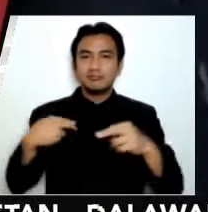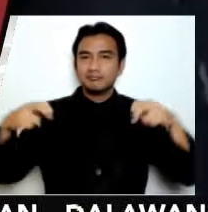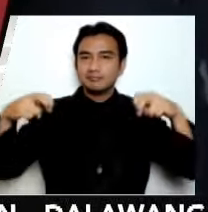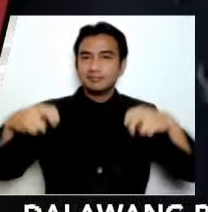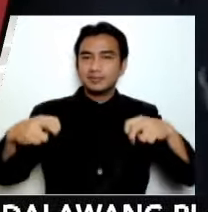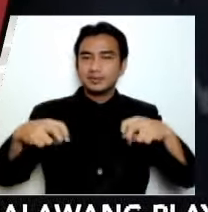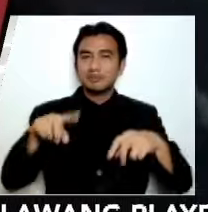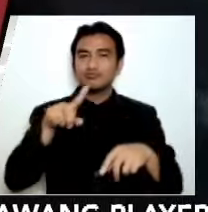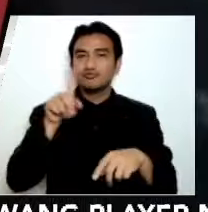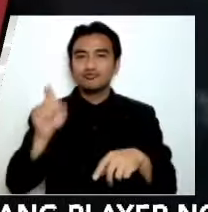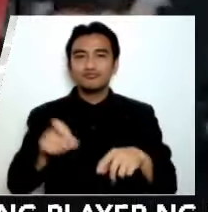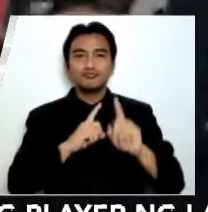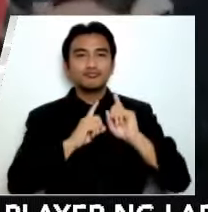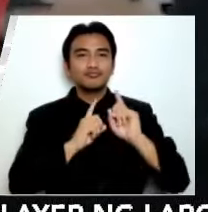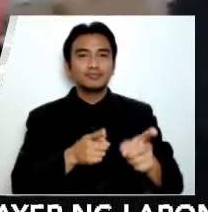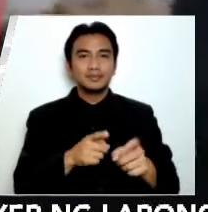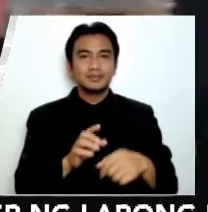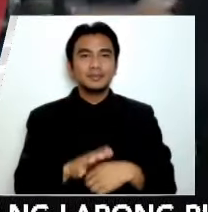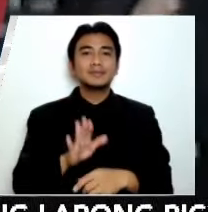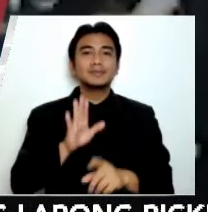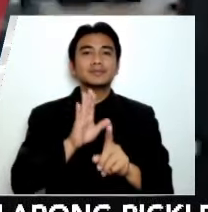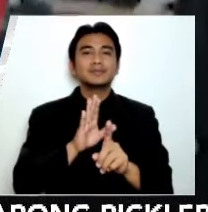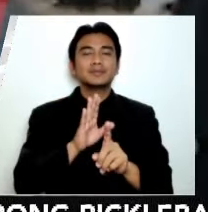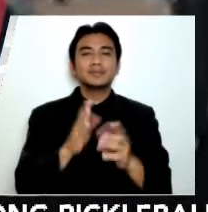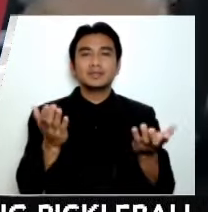ng isang streaming app sa South Korea.